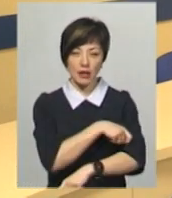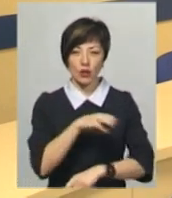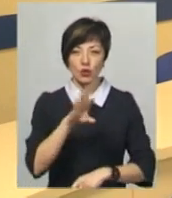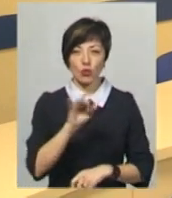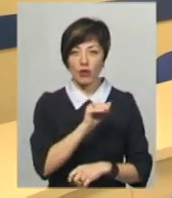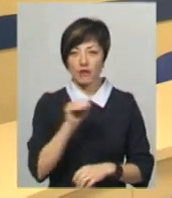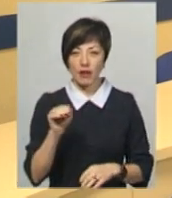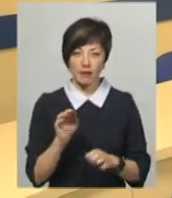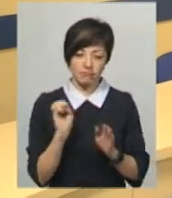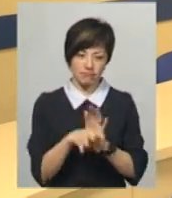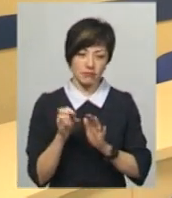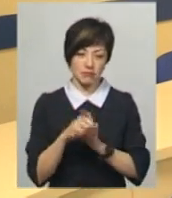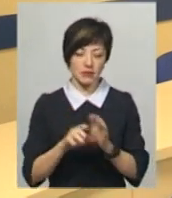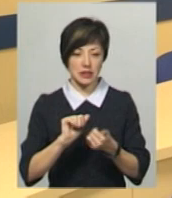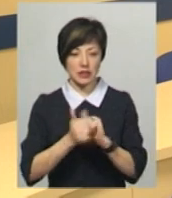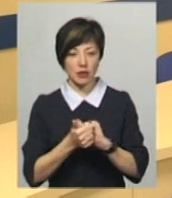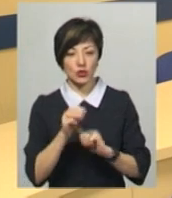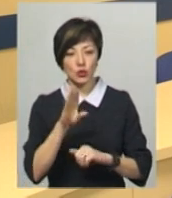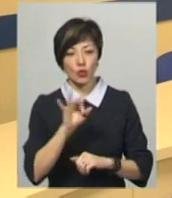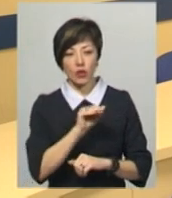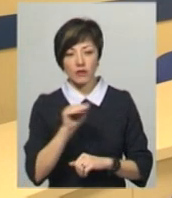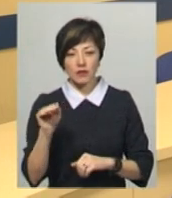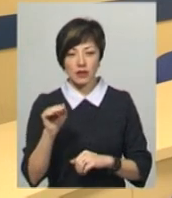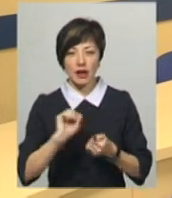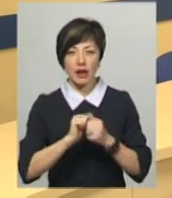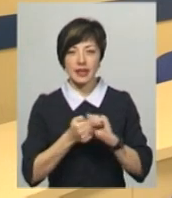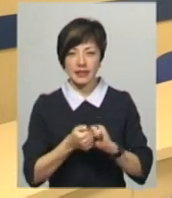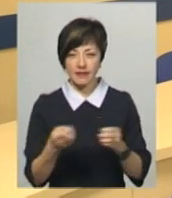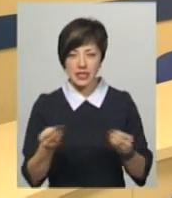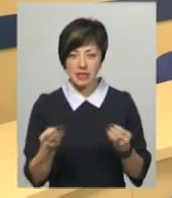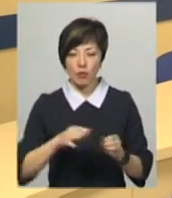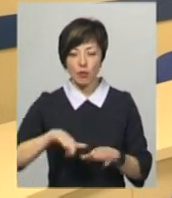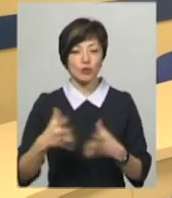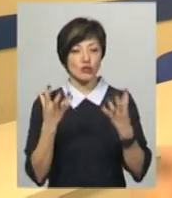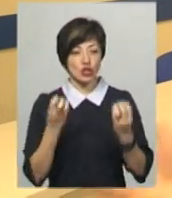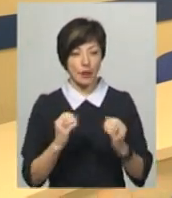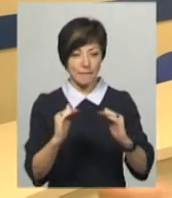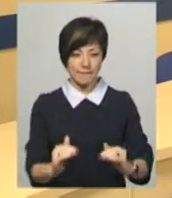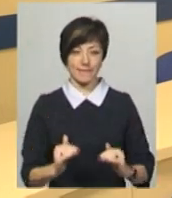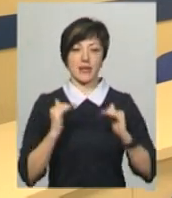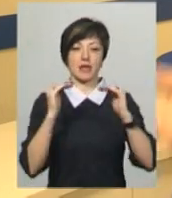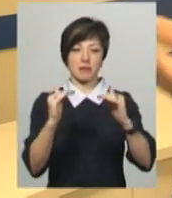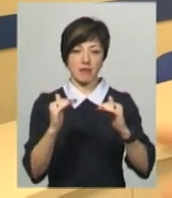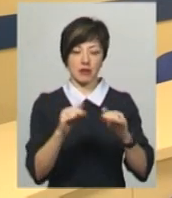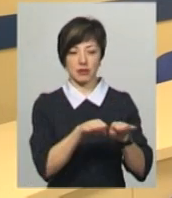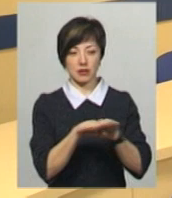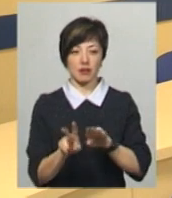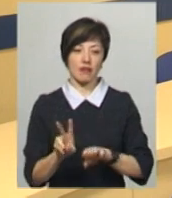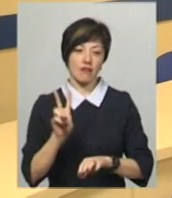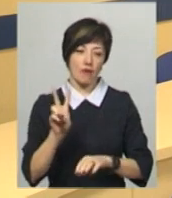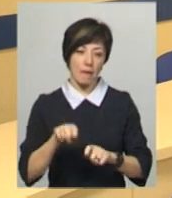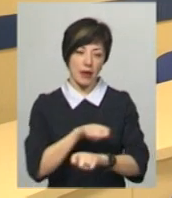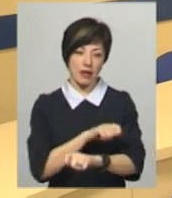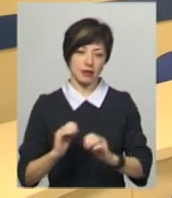насипати туди замість торфа гранітний відсів і потім ще піднімати від існуючого рівня ще на 2 метри